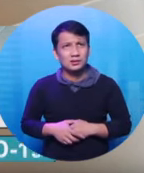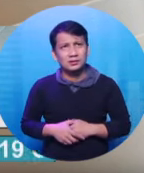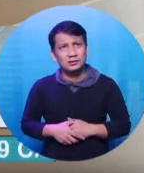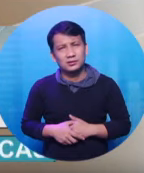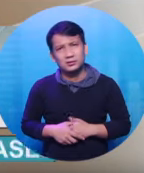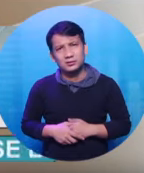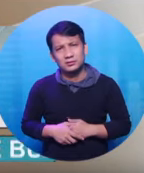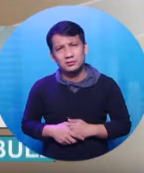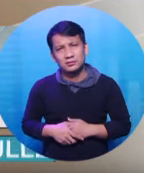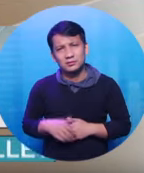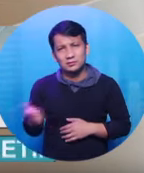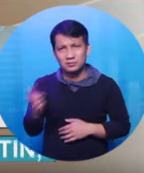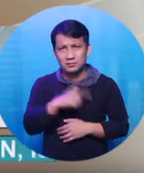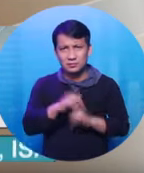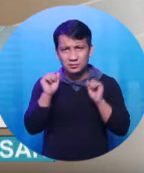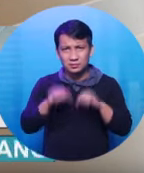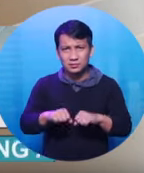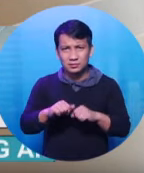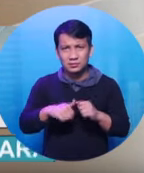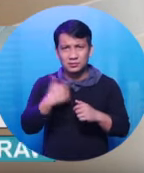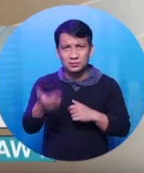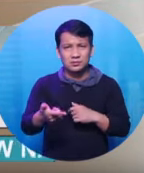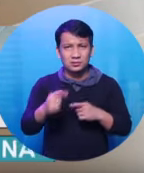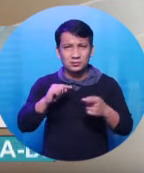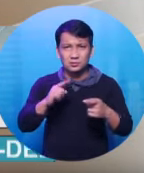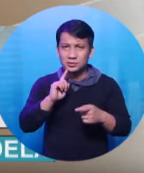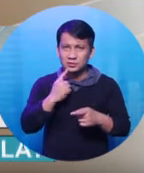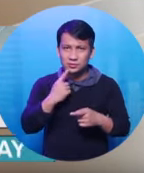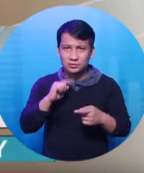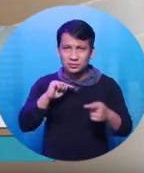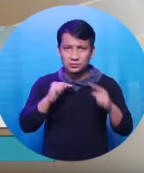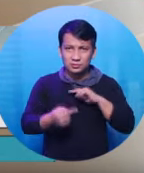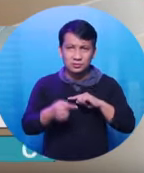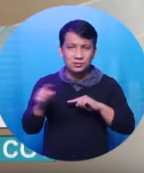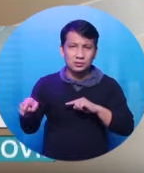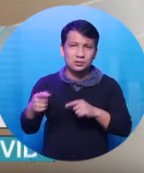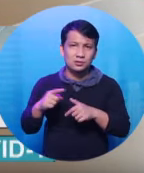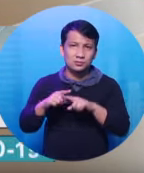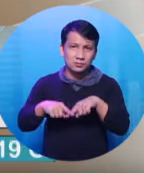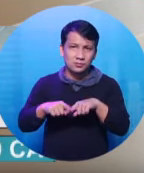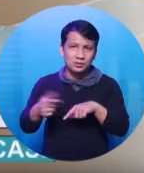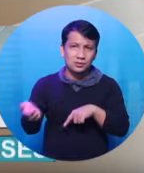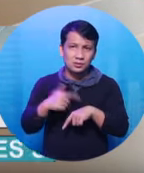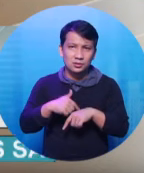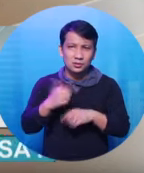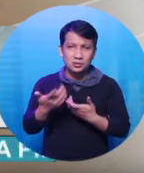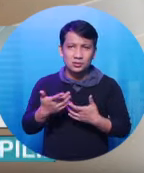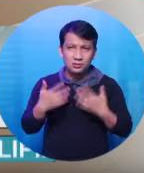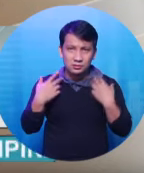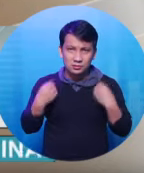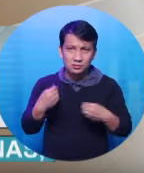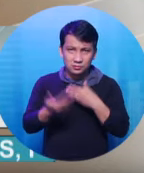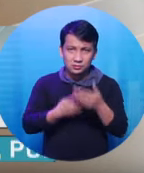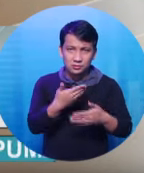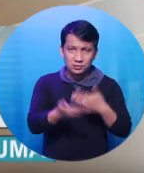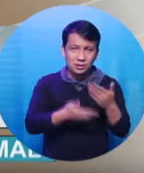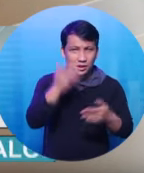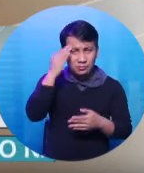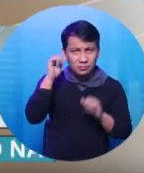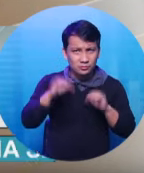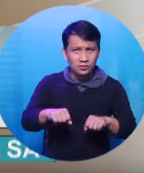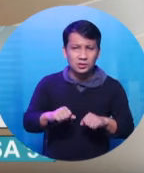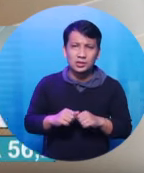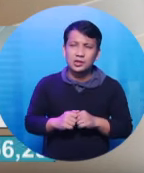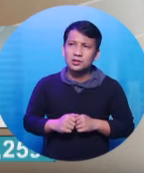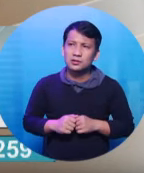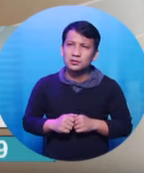cases. Kaya nga po, baka pwedeng ma-convert yan sa serious physical injury. Depende po doon sa sugat na tatamo nyo, yung sa healing process, ang pagkakaalam ko. So sige